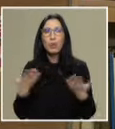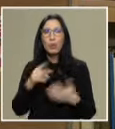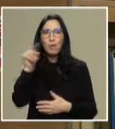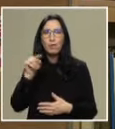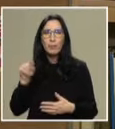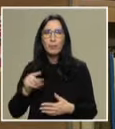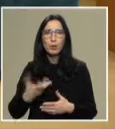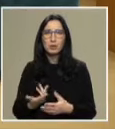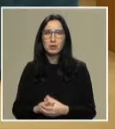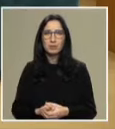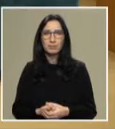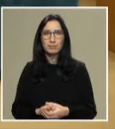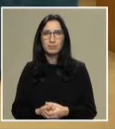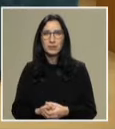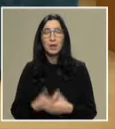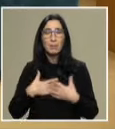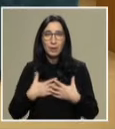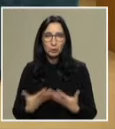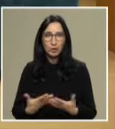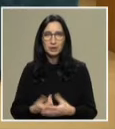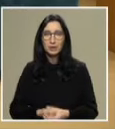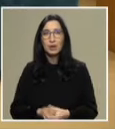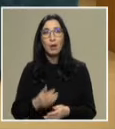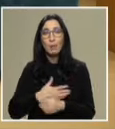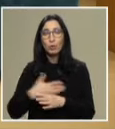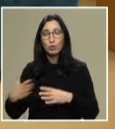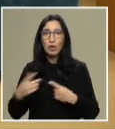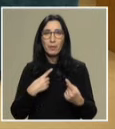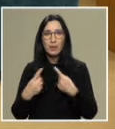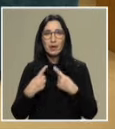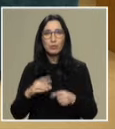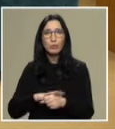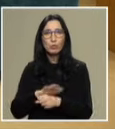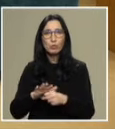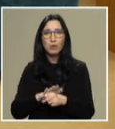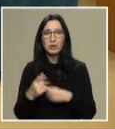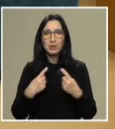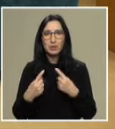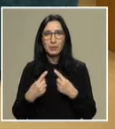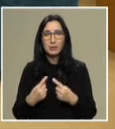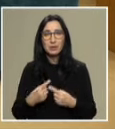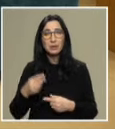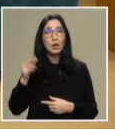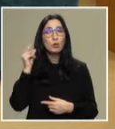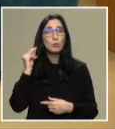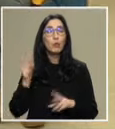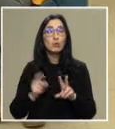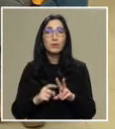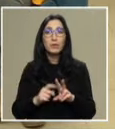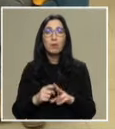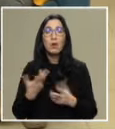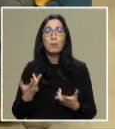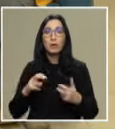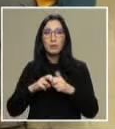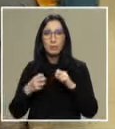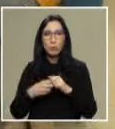отнесат до широката аудитория. Благодаря ти. Продължаваме разговора с основните ни събеседници. Госпожо Цветкова, по какви